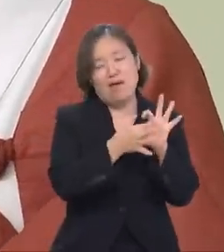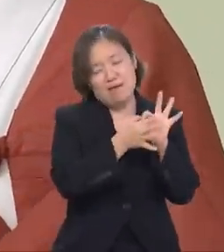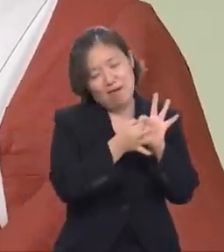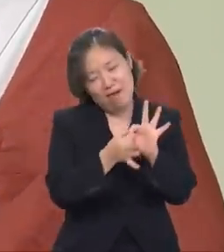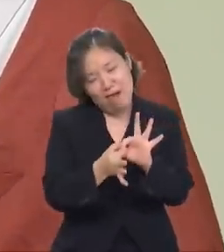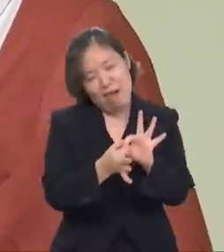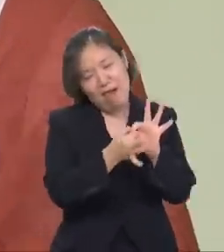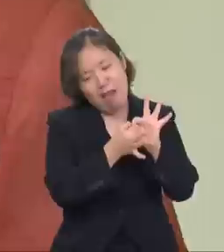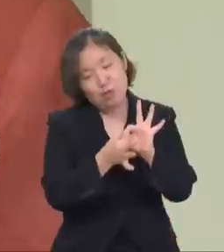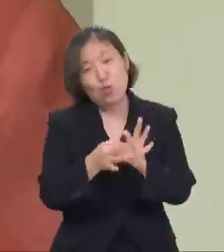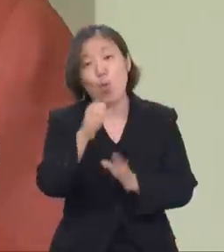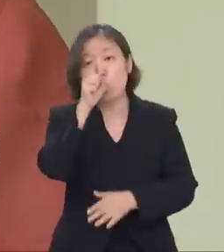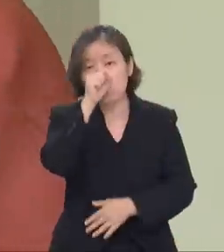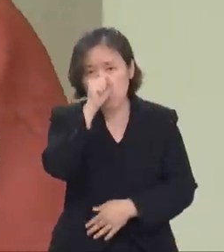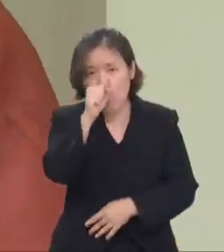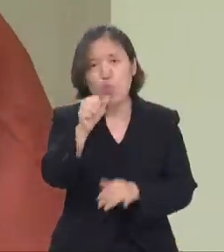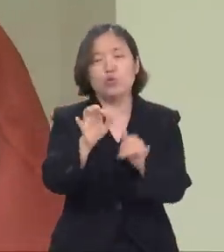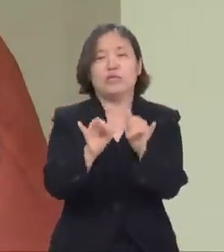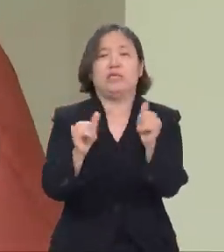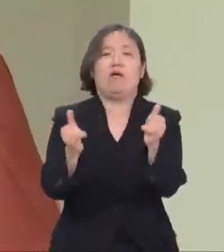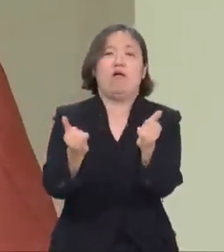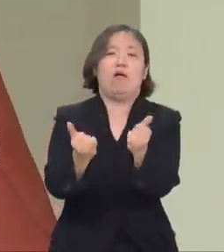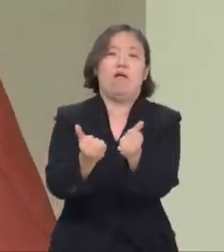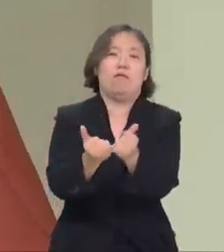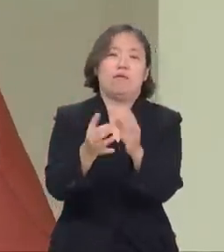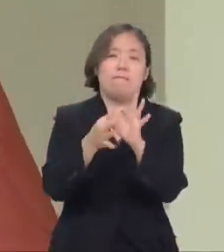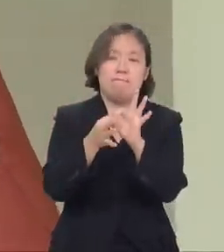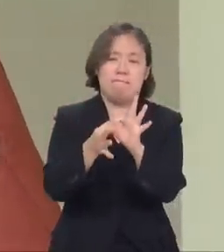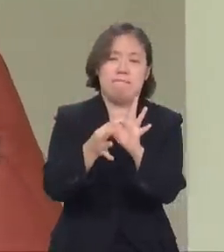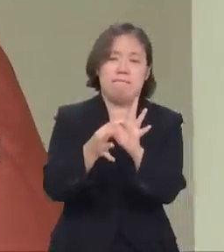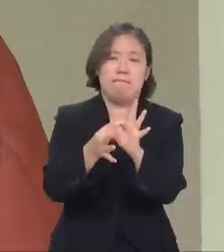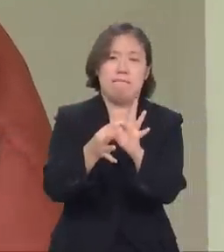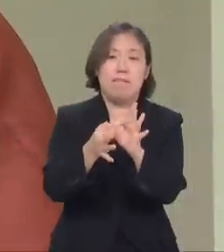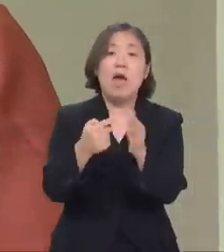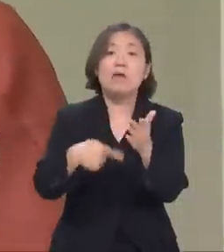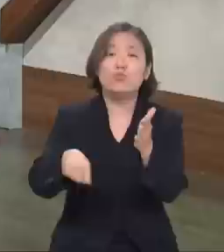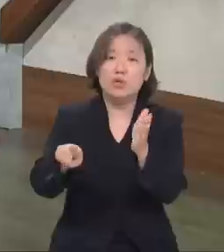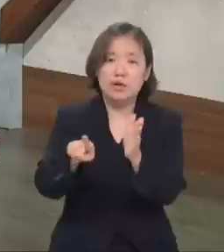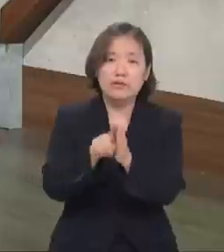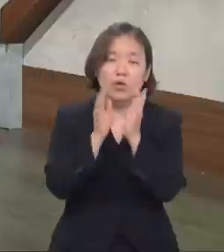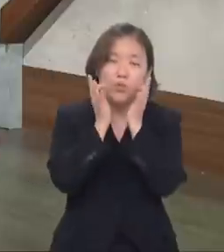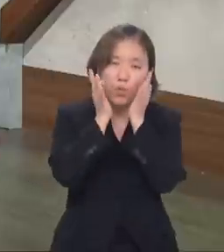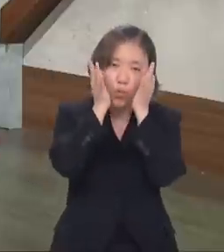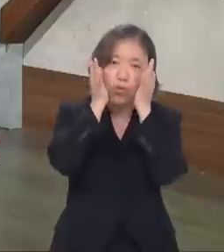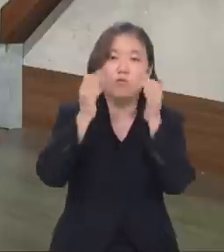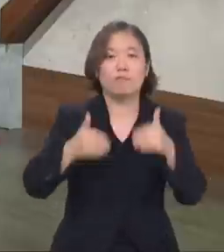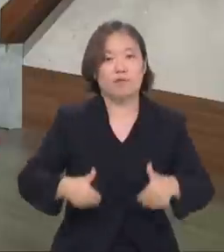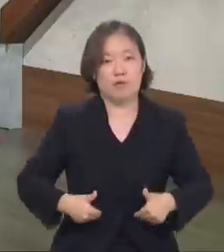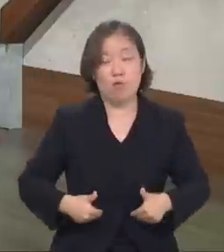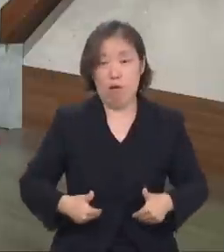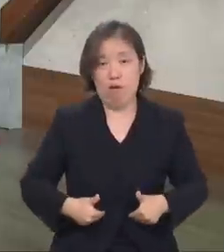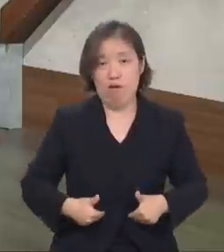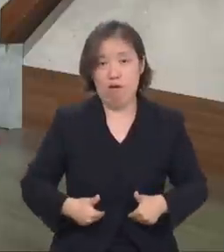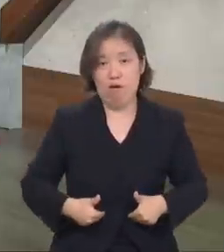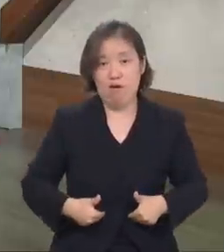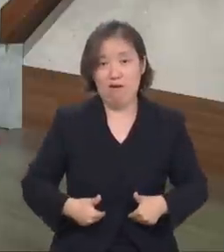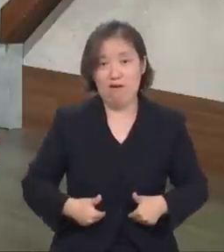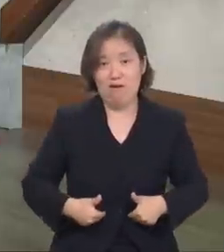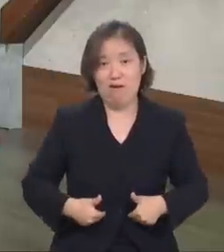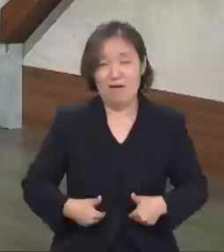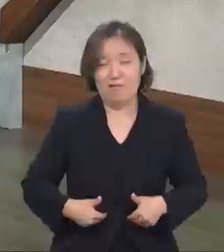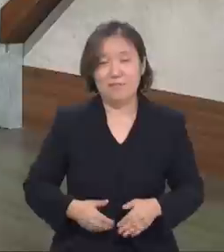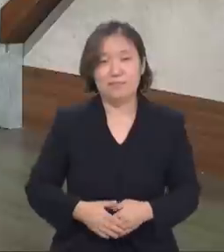끊임없이 끊임없이 좋은 인연을 지울 수 있도록 노력해야 된다 모든 것이 다